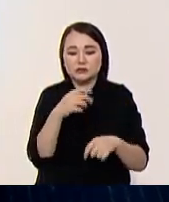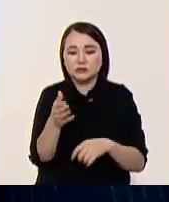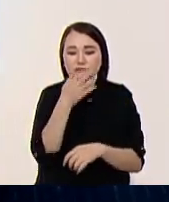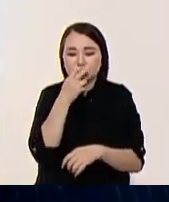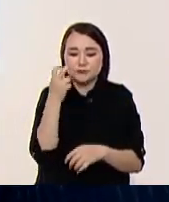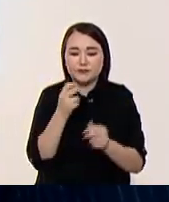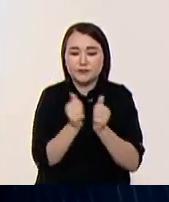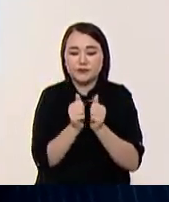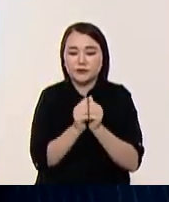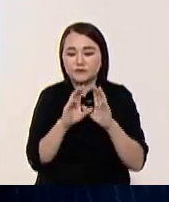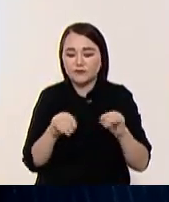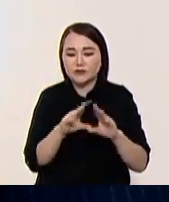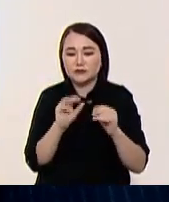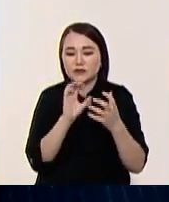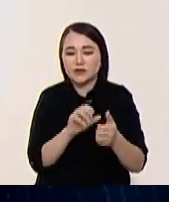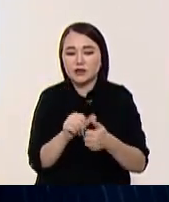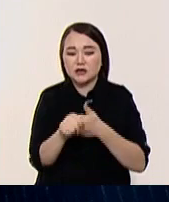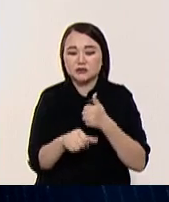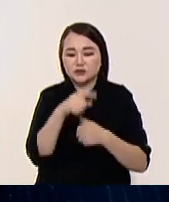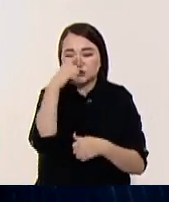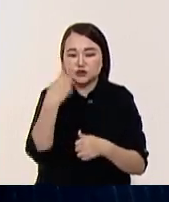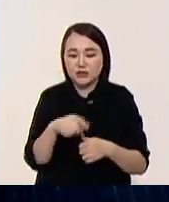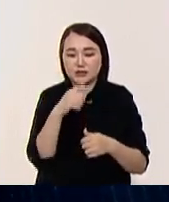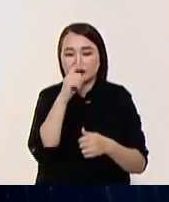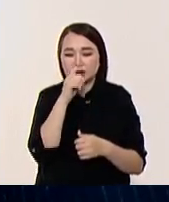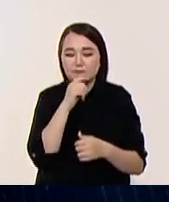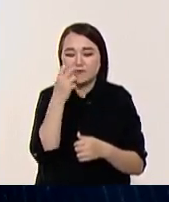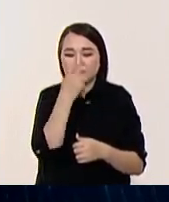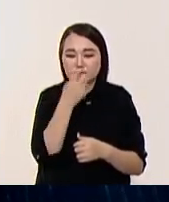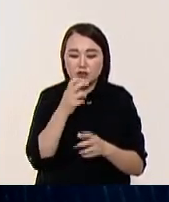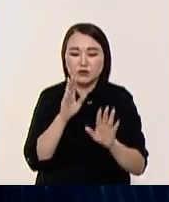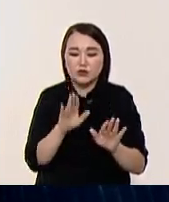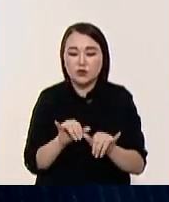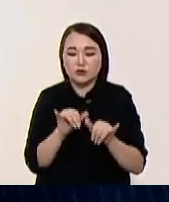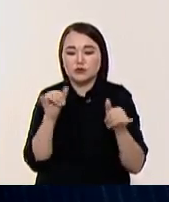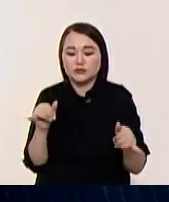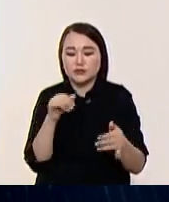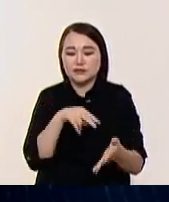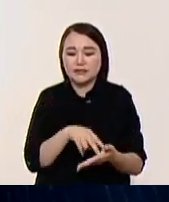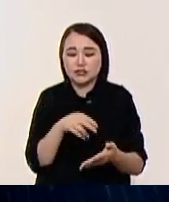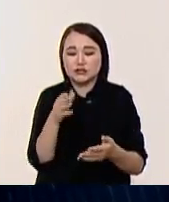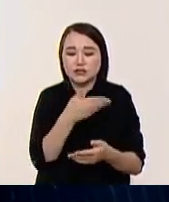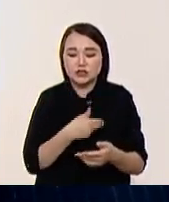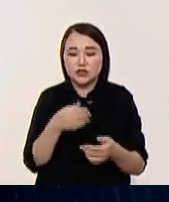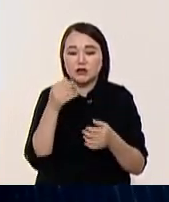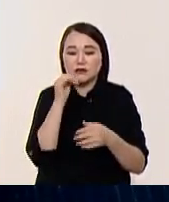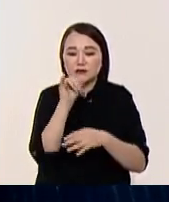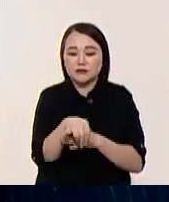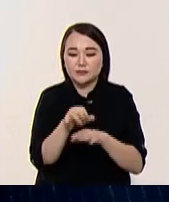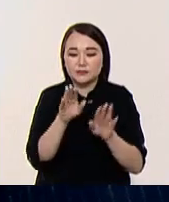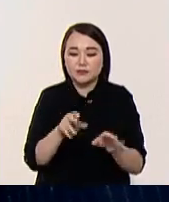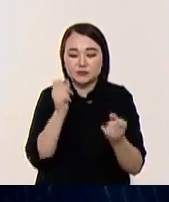близ автовокзала. Особенно с наступлением жары неприятное зловоние только усилилось. Наши корреспонденты выехали на